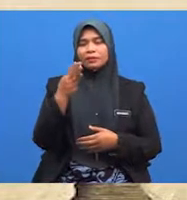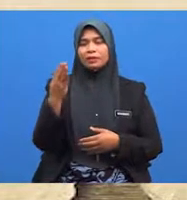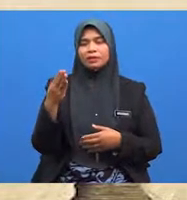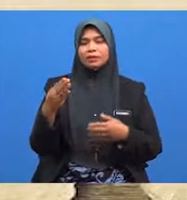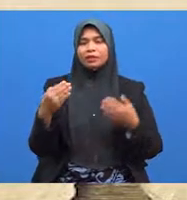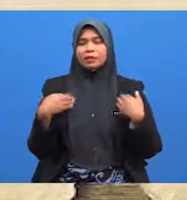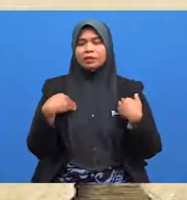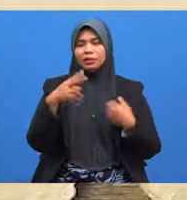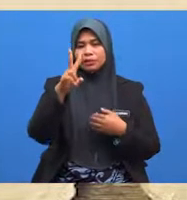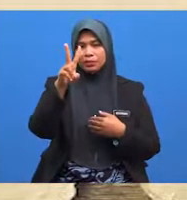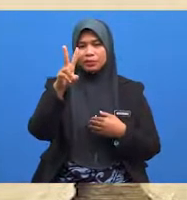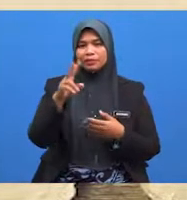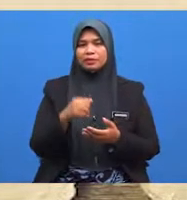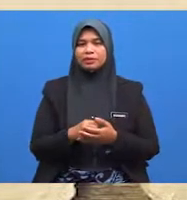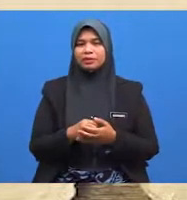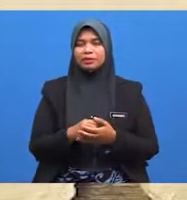utama.